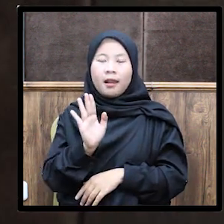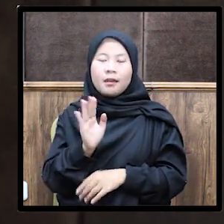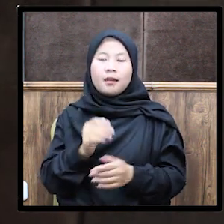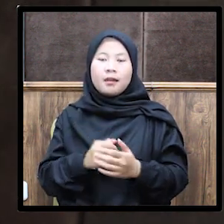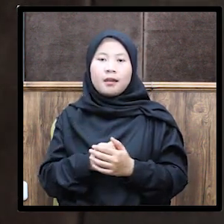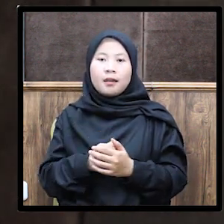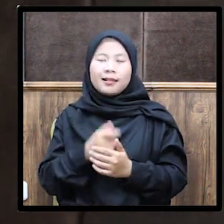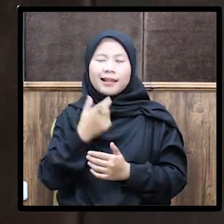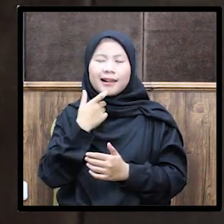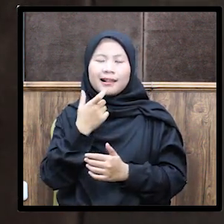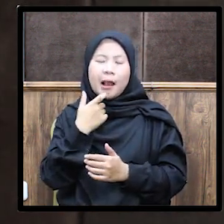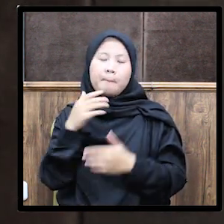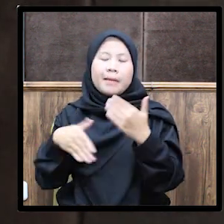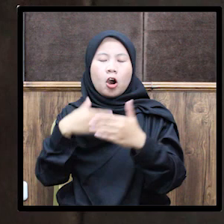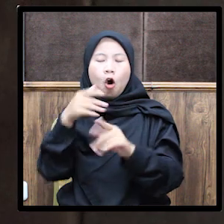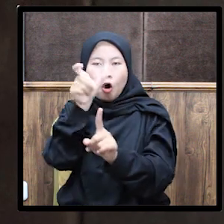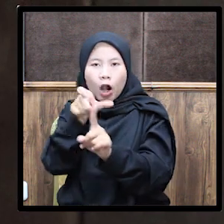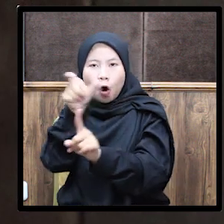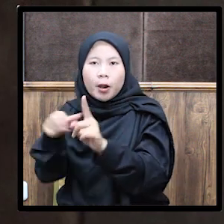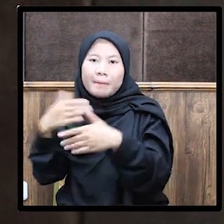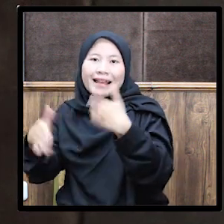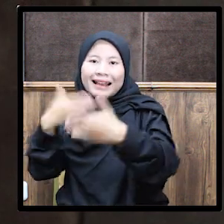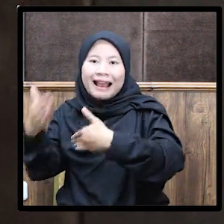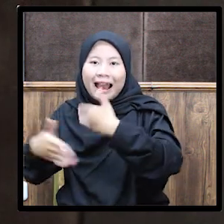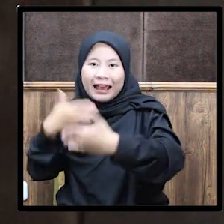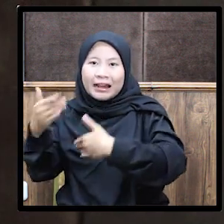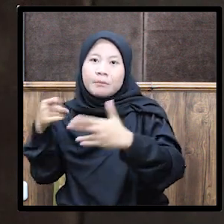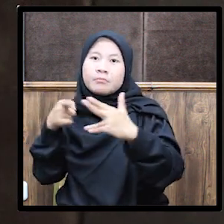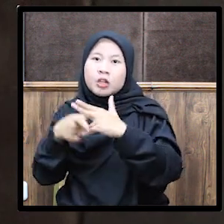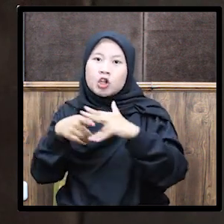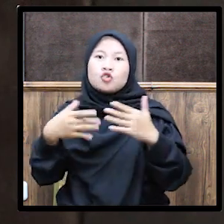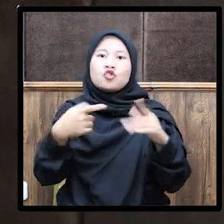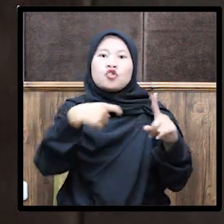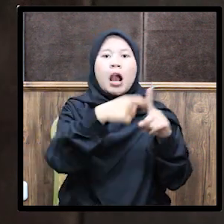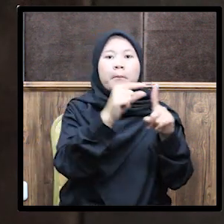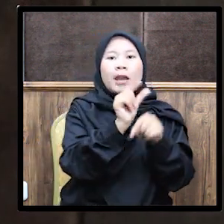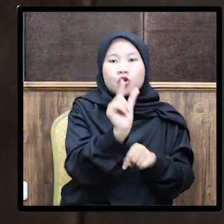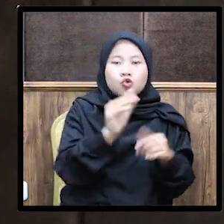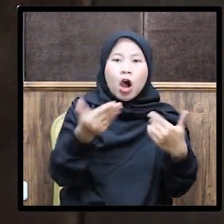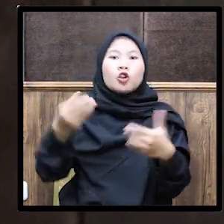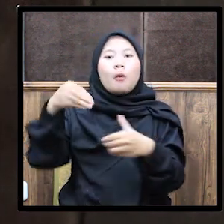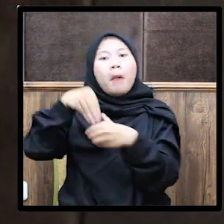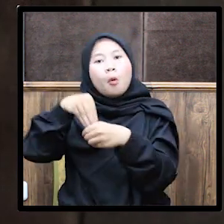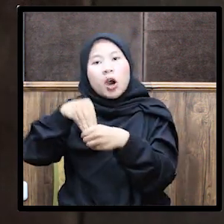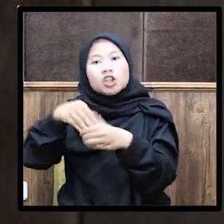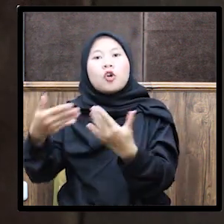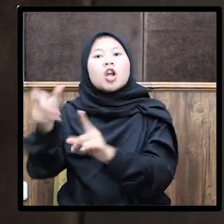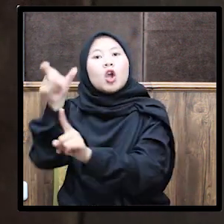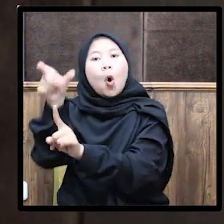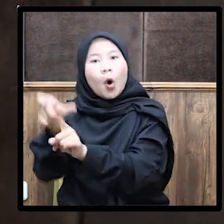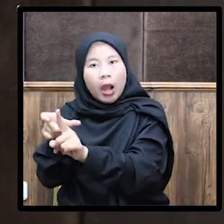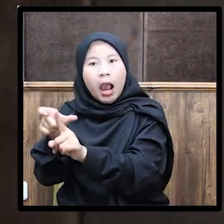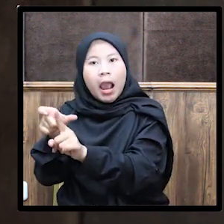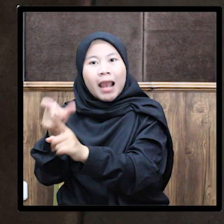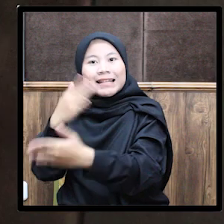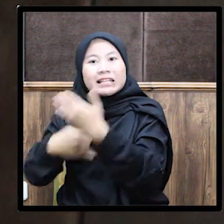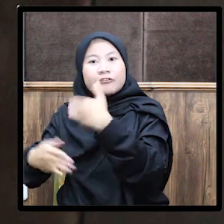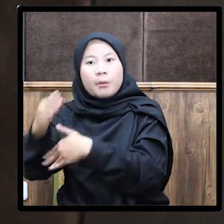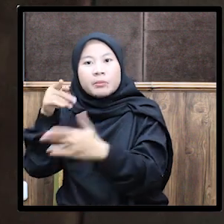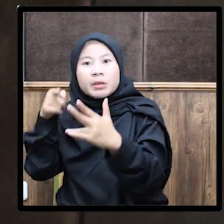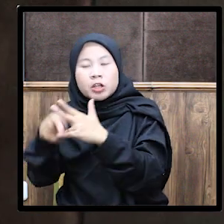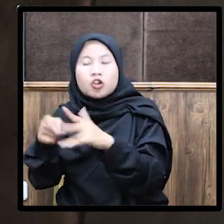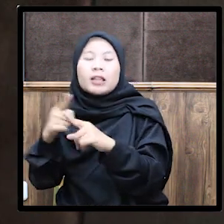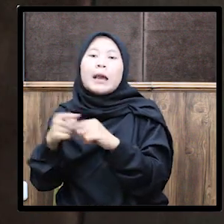soal penyelenggara pemilu atau KPU dan Bawaslu dan juga pemilih difabel begitu, tetapi ada partai